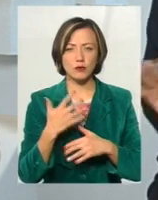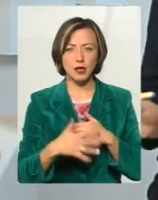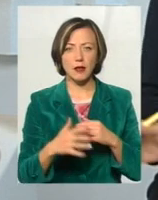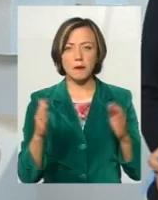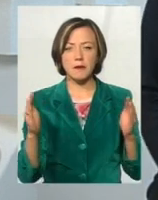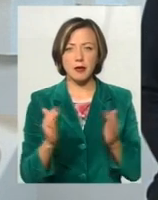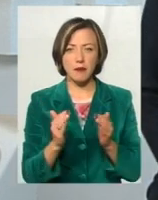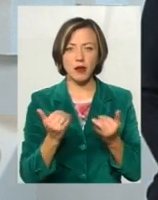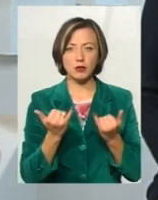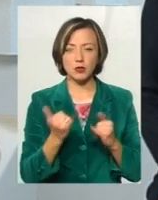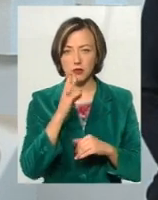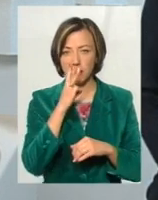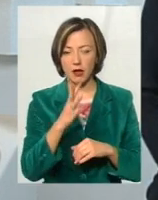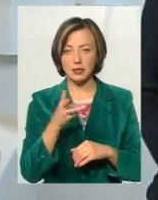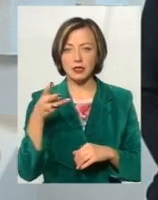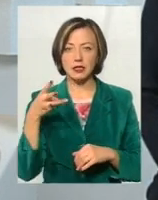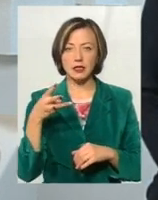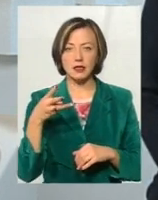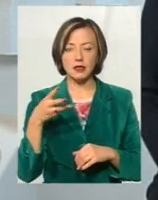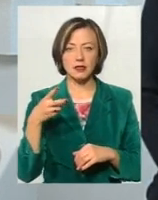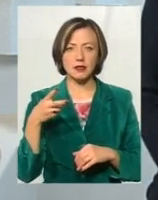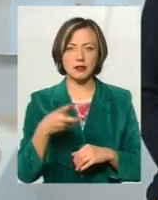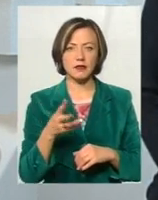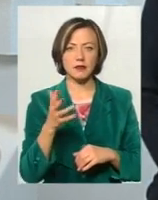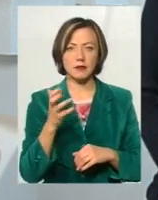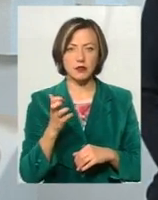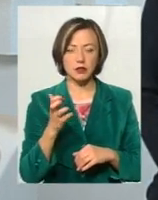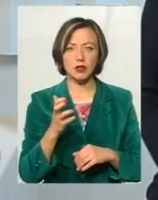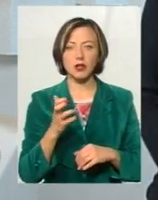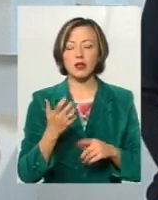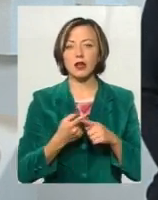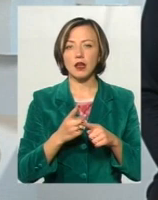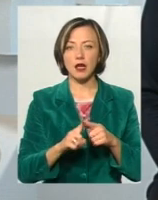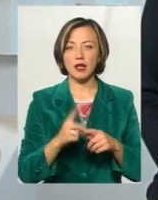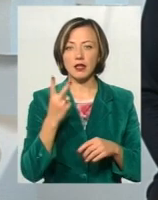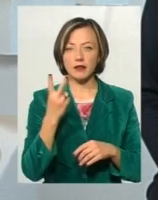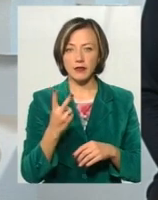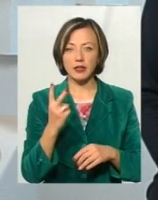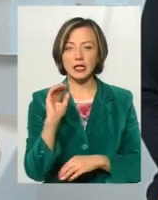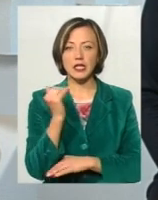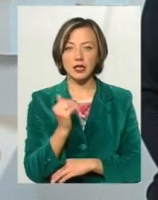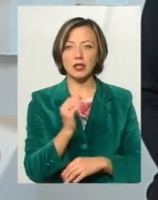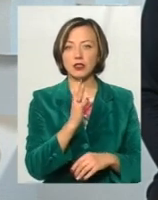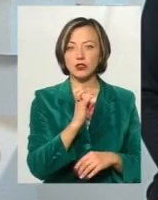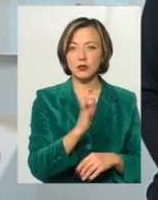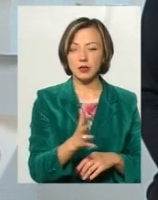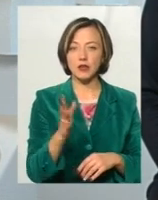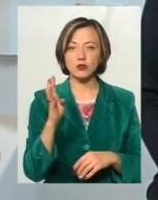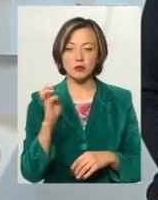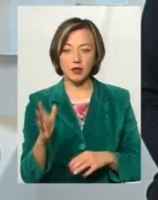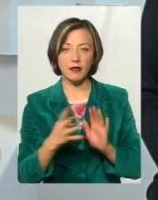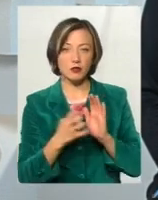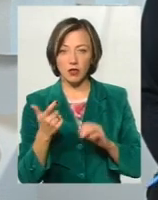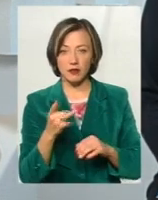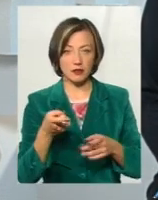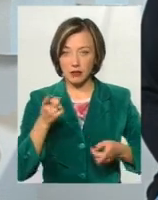мінімальна сьогодні заробітна плата 2500, якщо дві дитини по 450, 900 гривень. Ну це нереально, ви це самі